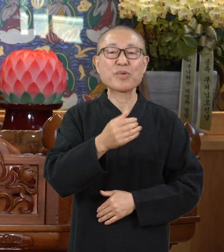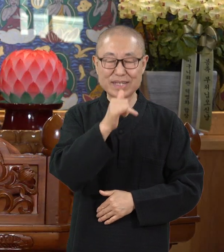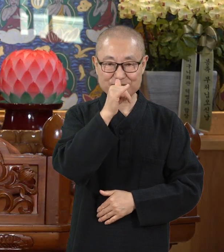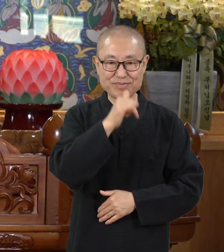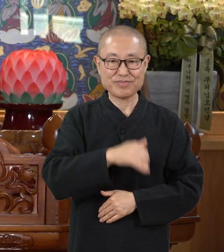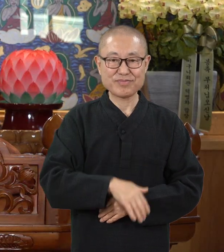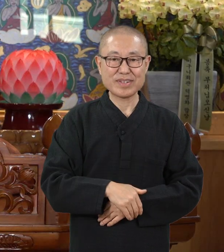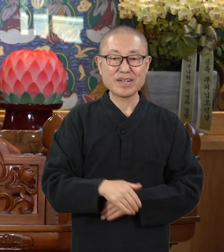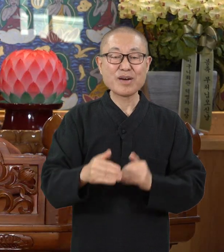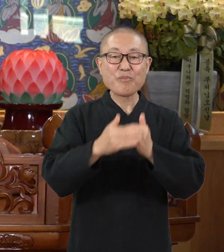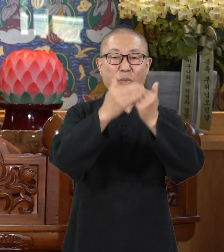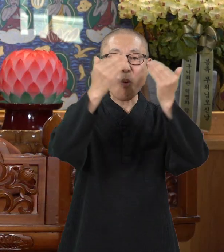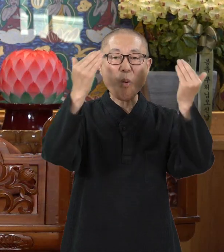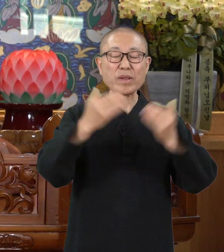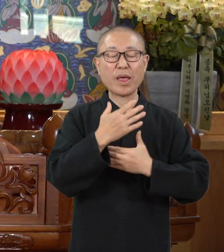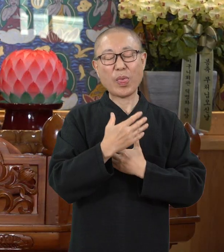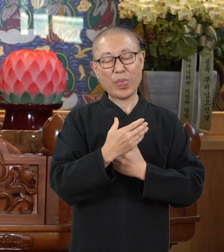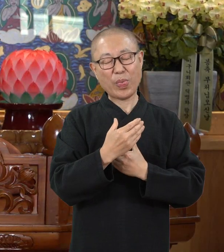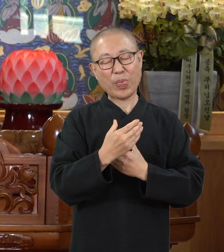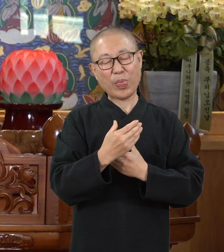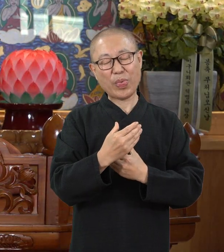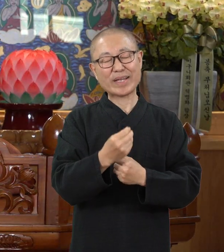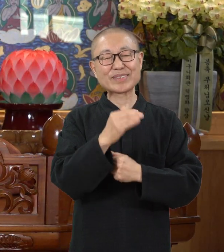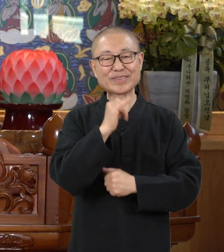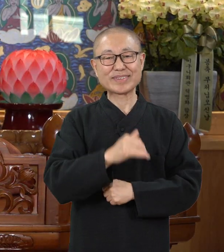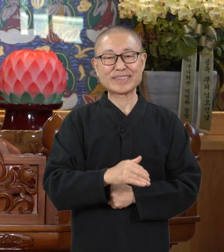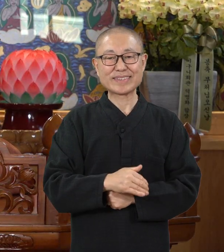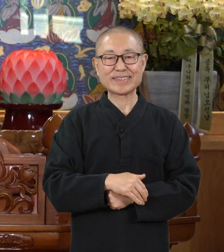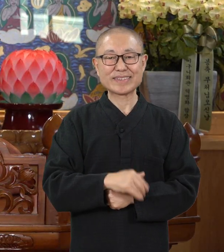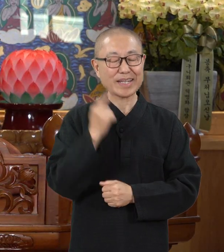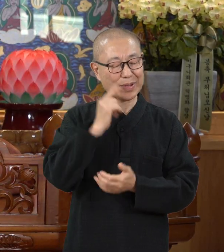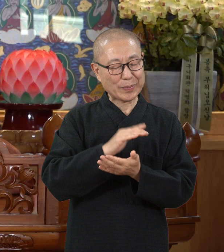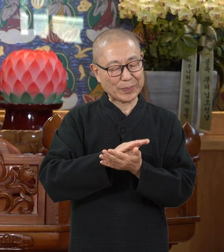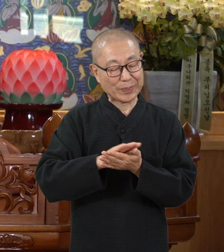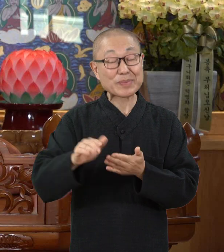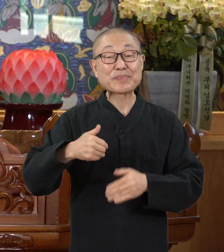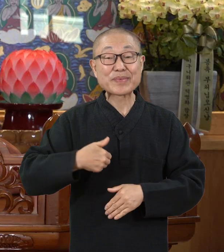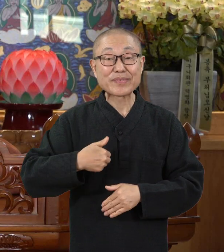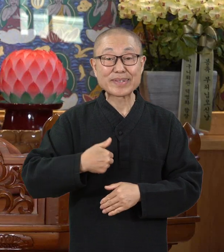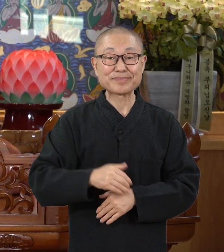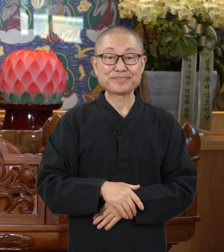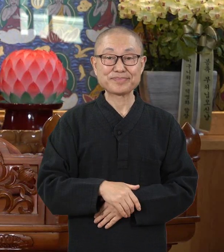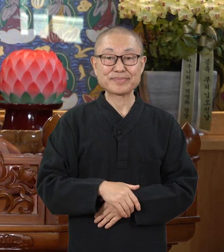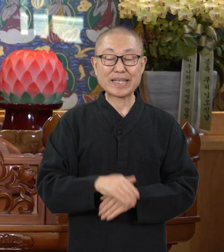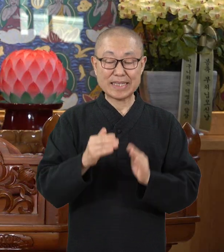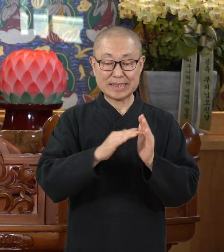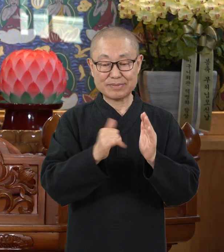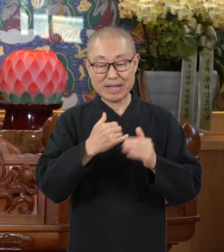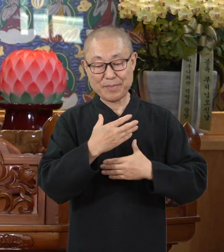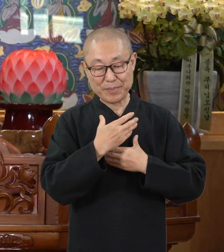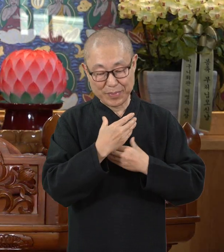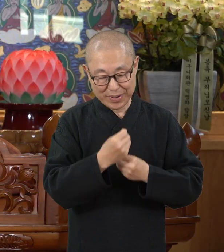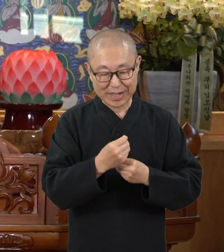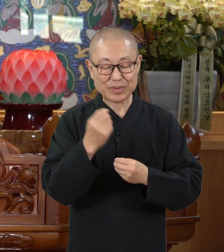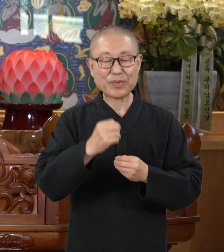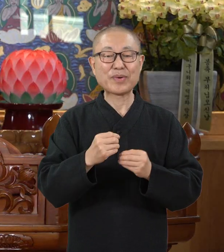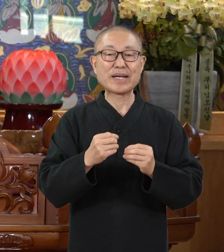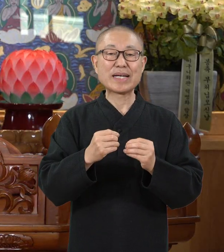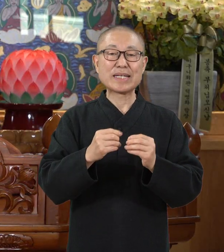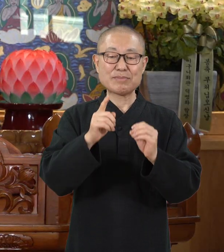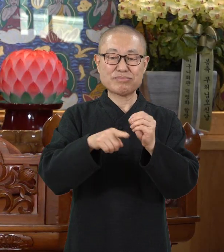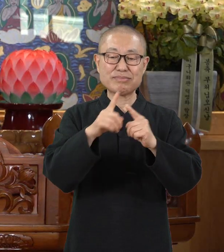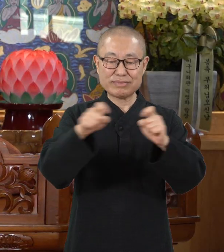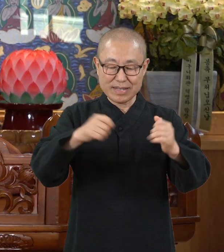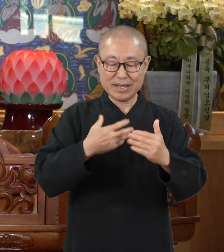있고 모두를 편안하게 하고, 모두가 편안해야 되거든요. 한 집안이 편안해야 되고 한